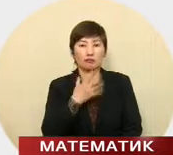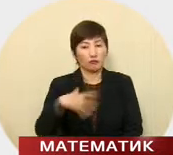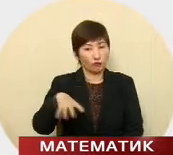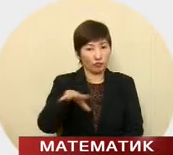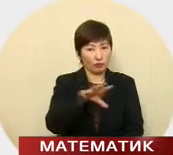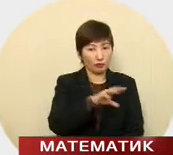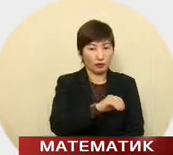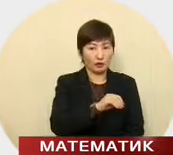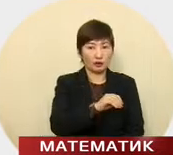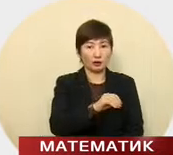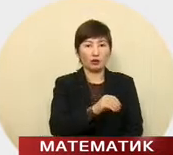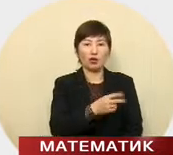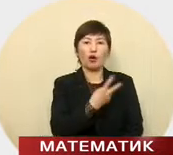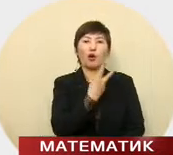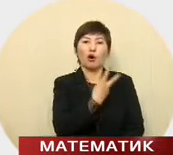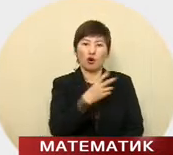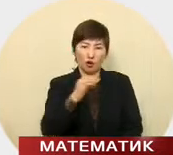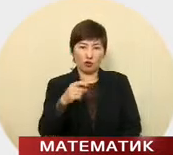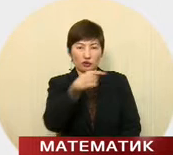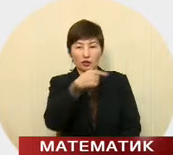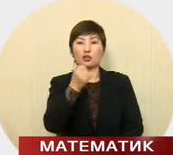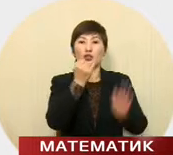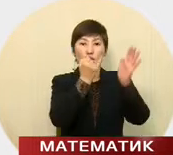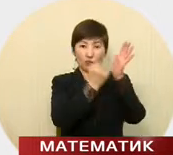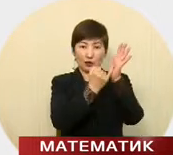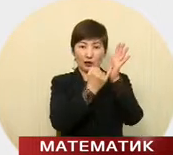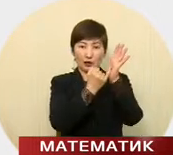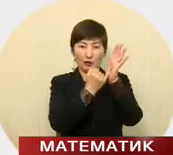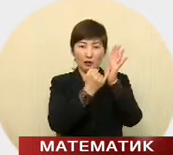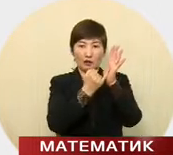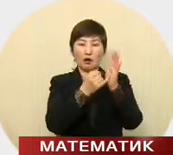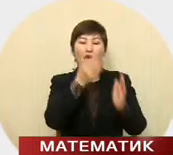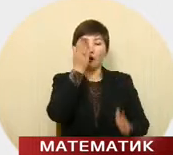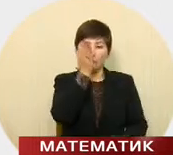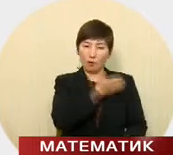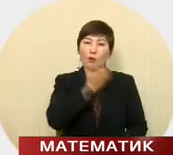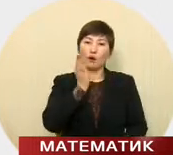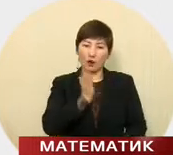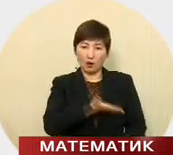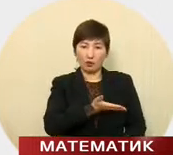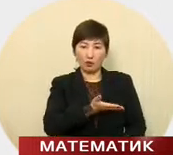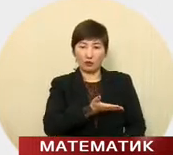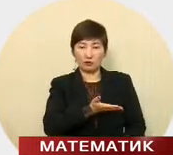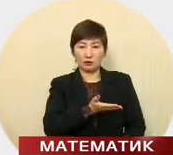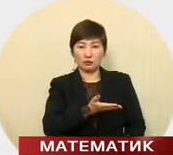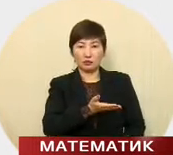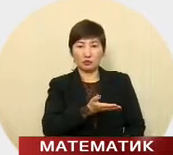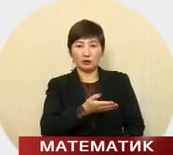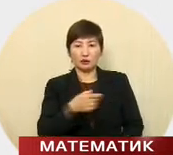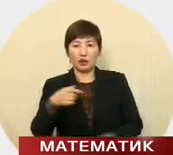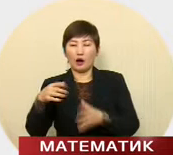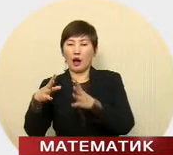цэцгийн 20-ны 6 хэсгийг эзэлж байна. За бутархаг хөртөр хуваар 2-ыг 2-т хувааж бутархаг